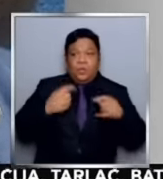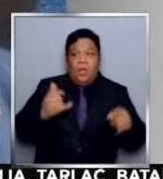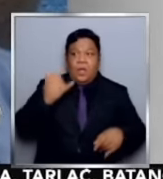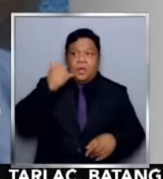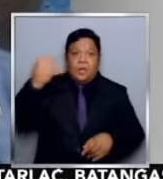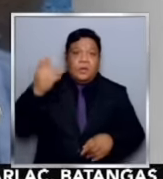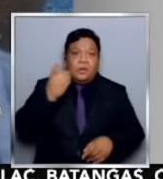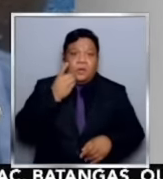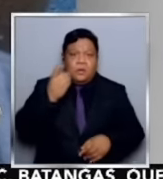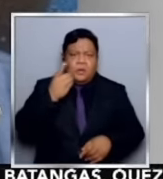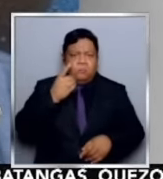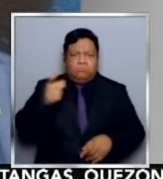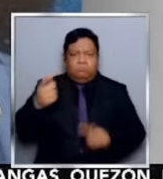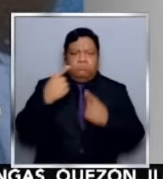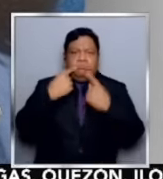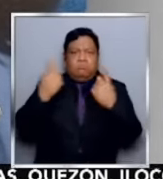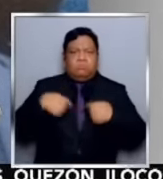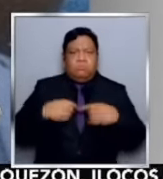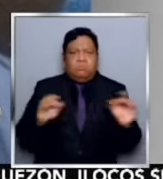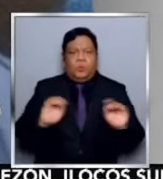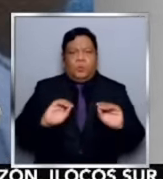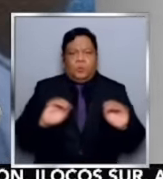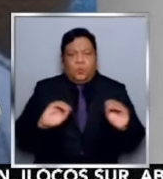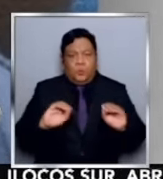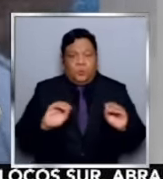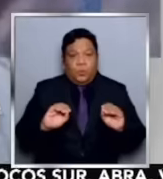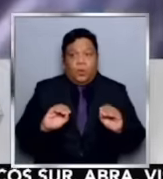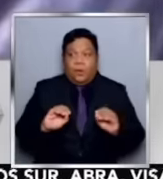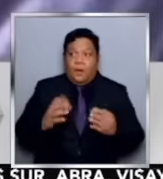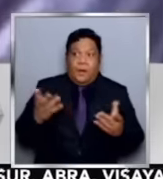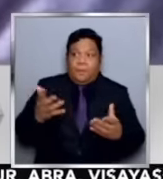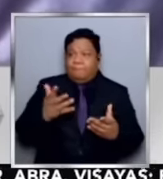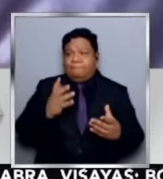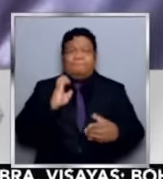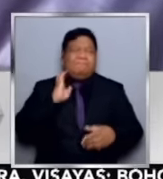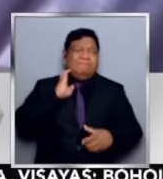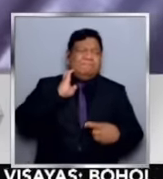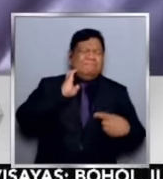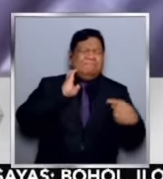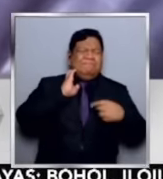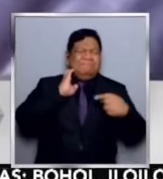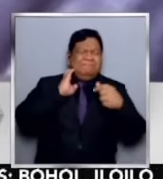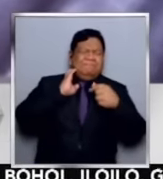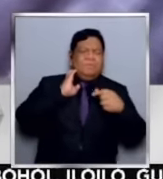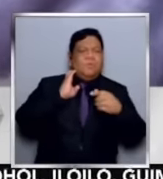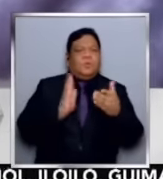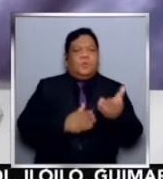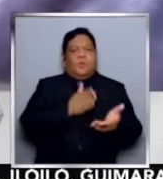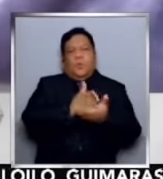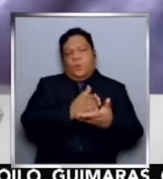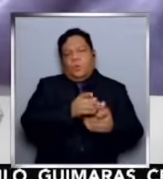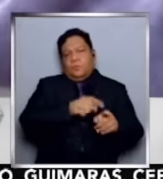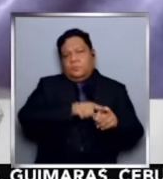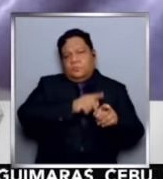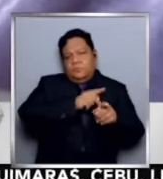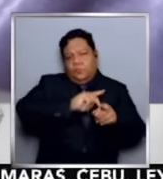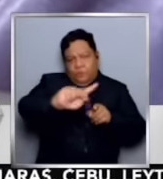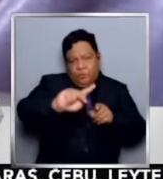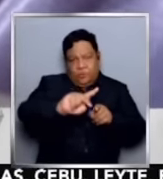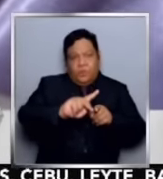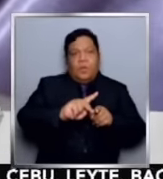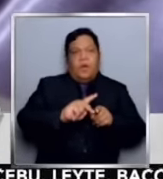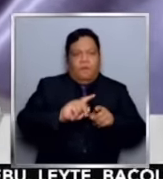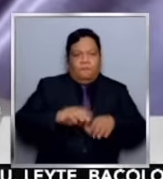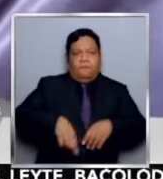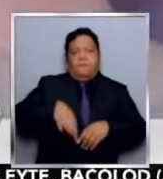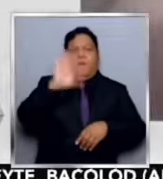na ito sumasagot sa kanya. Nang hindi na niya matiis ang sakit, pumunta na sa espesyalista si Rian at doon bumungad ang ugat ng